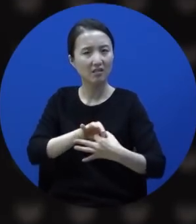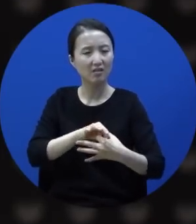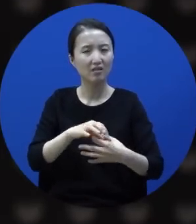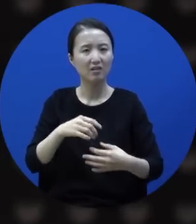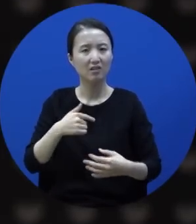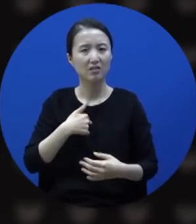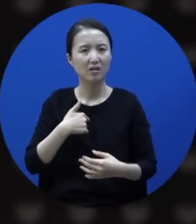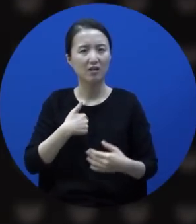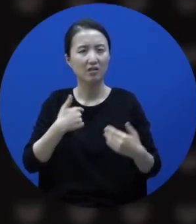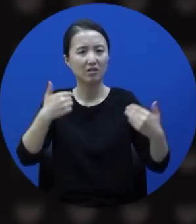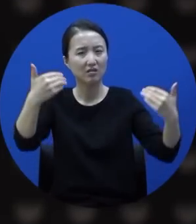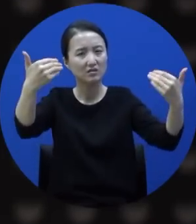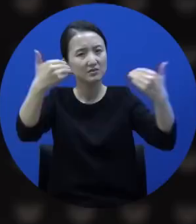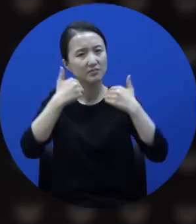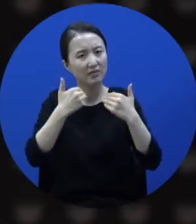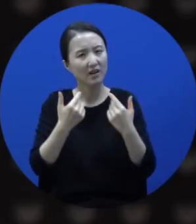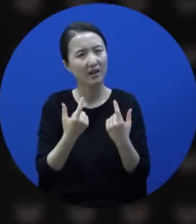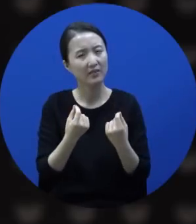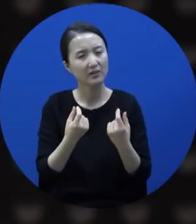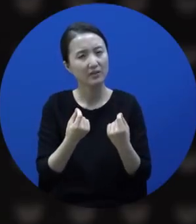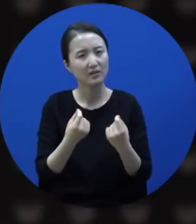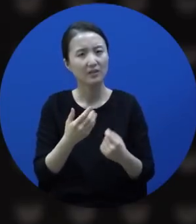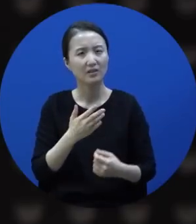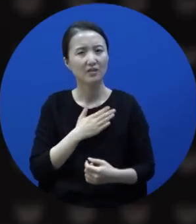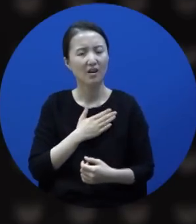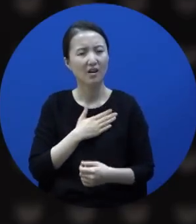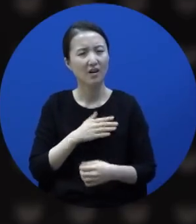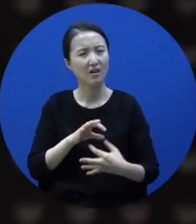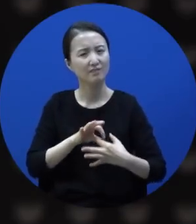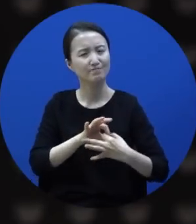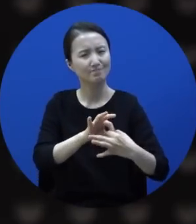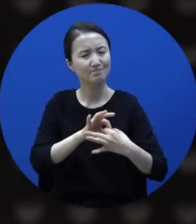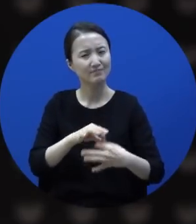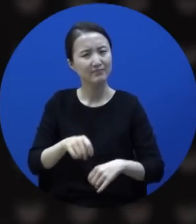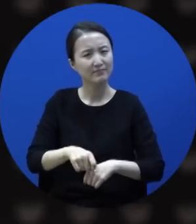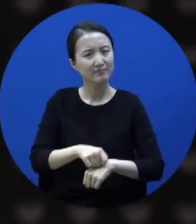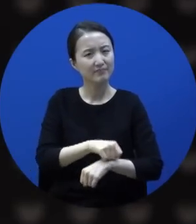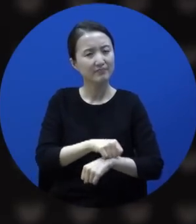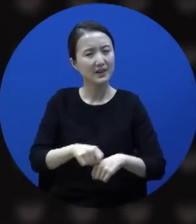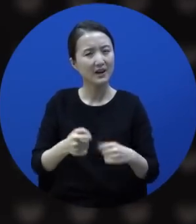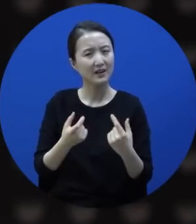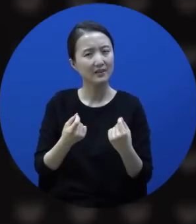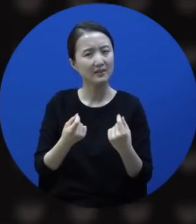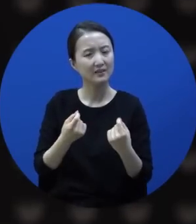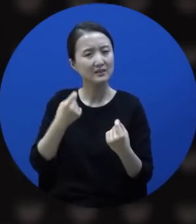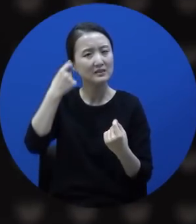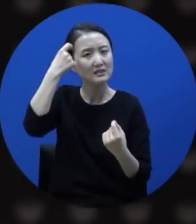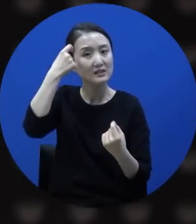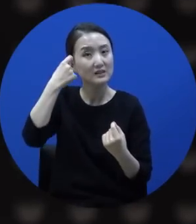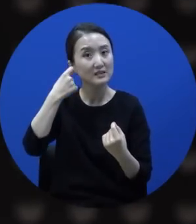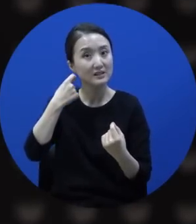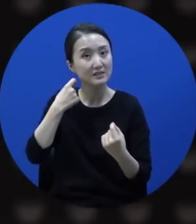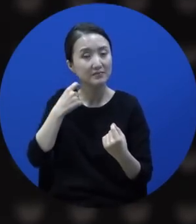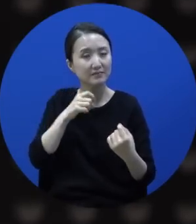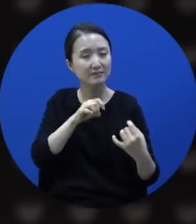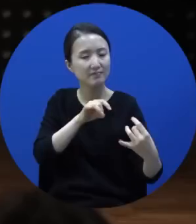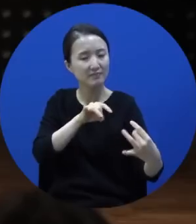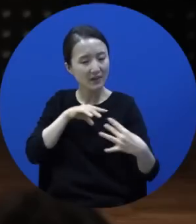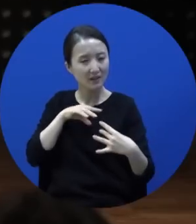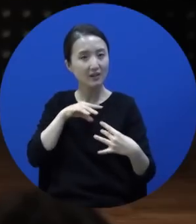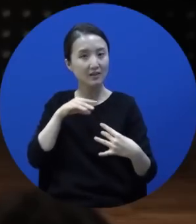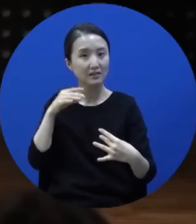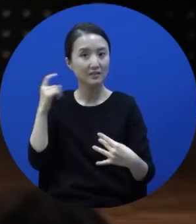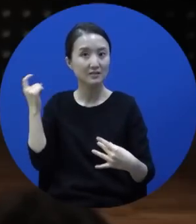사람들이 쓰러지게 된다는 거죠. 열광하게 되고 그게 바로 관계 맺기에 되게 중요한 핵심이거든요. 그래서